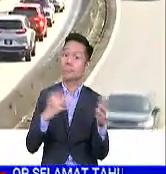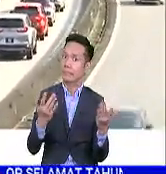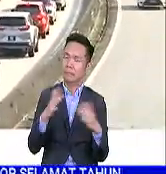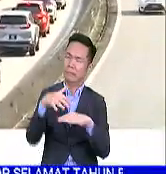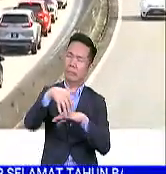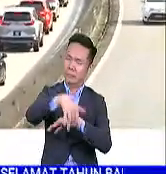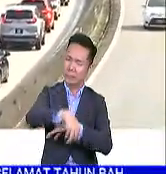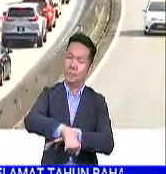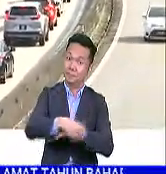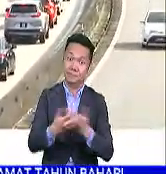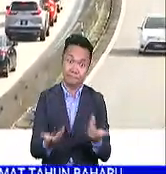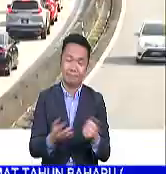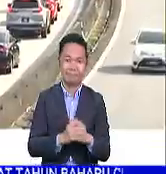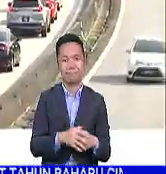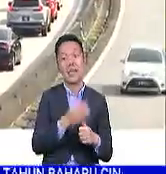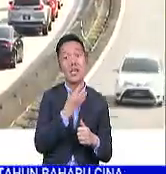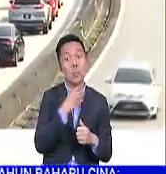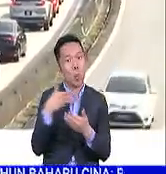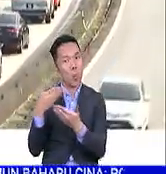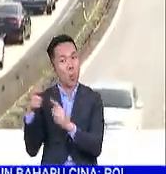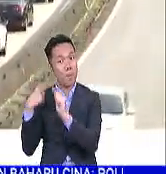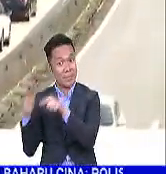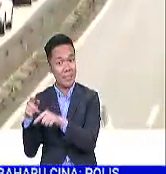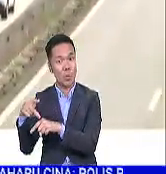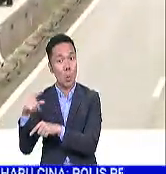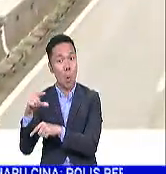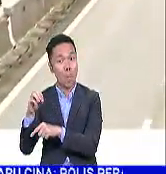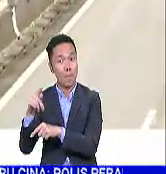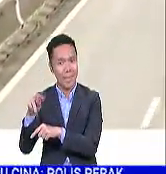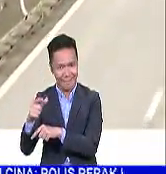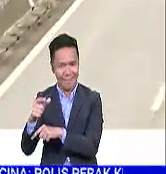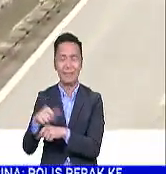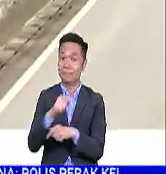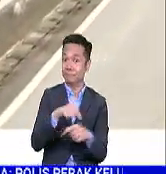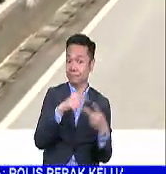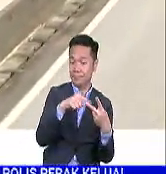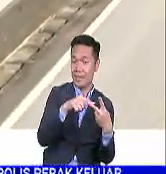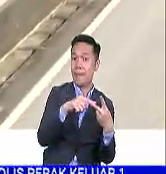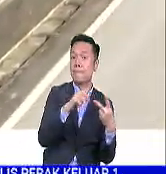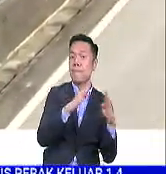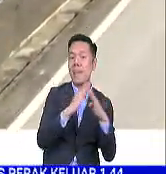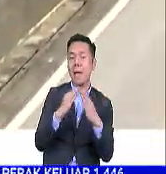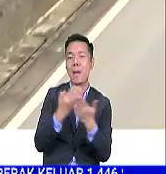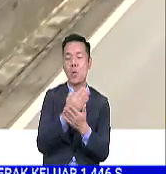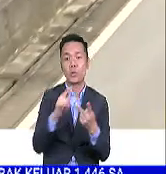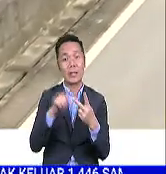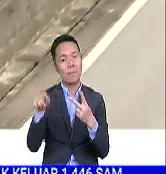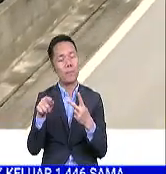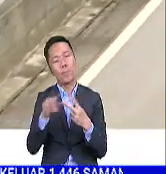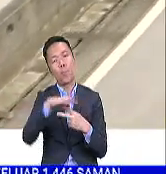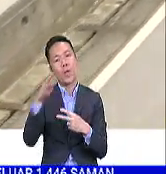nanti. Selain Ipoh ke Gopeng, aliran trafik juga turut perlahan dari Bandar Baharu ke Bukit